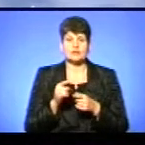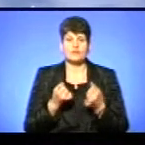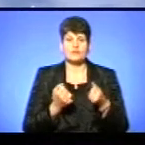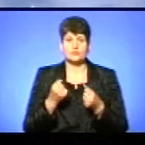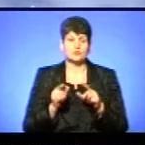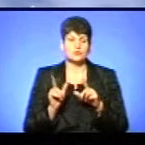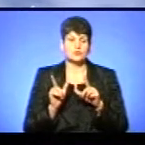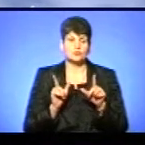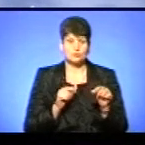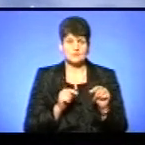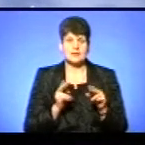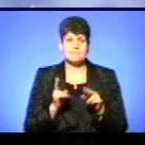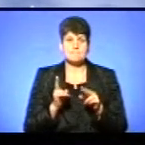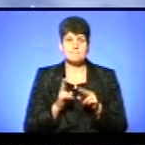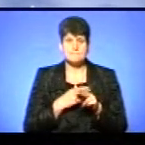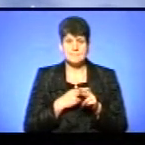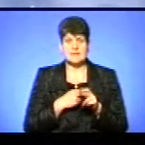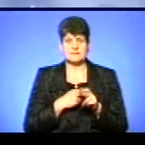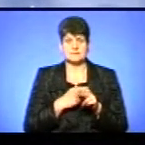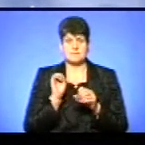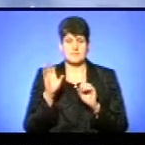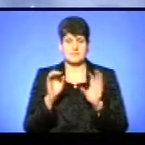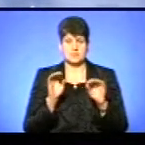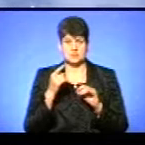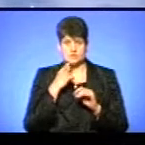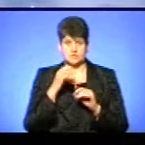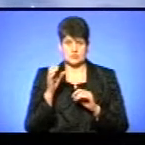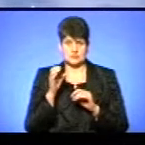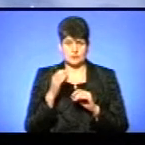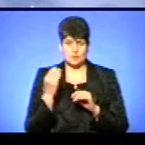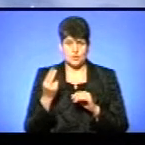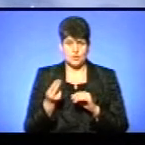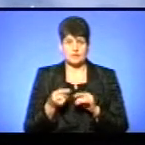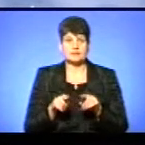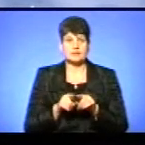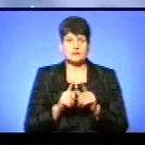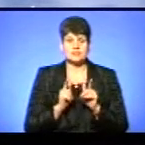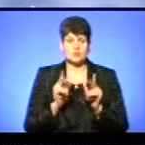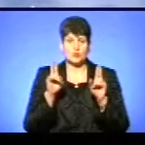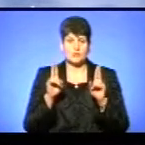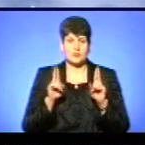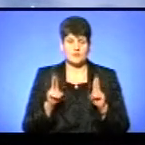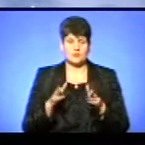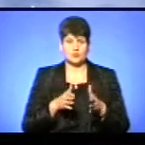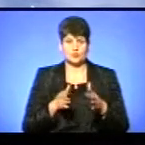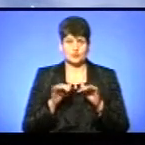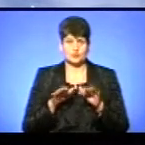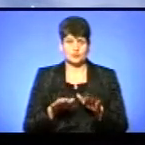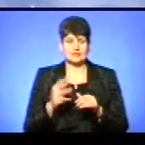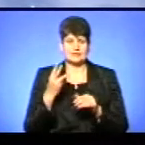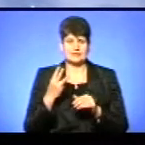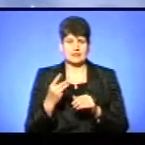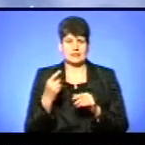без проблискових маячків червоно-синього кольору. Також, згідно правил дорожнього руху, пункту